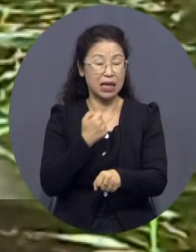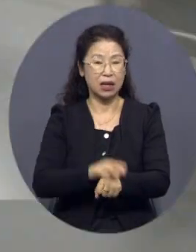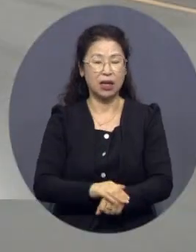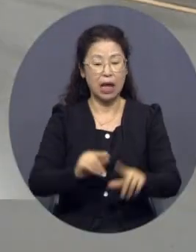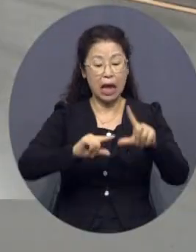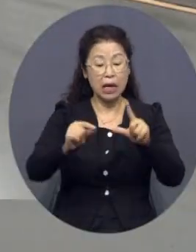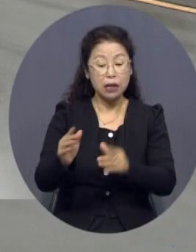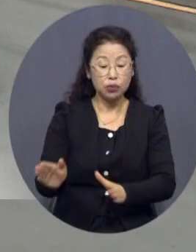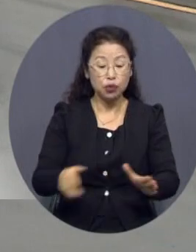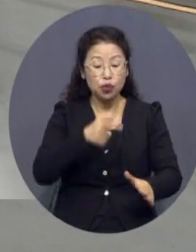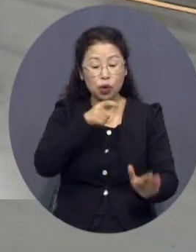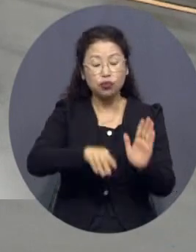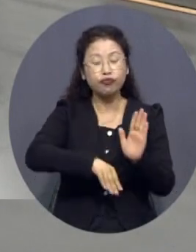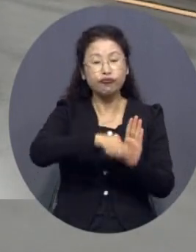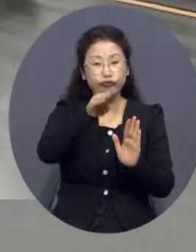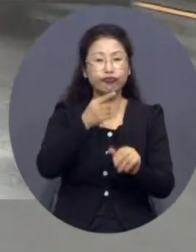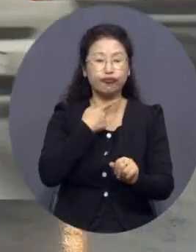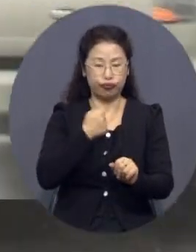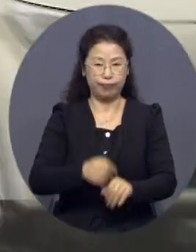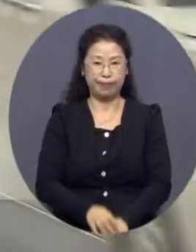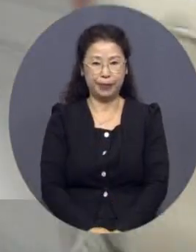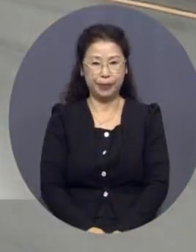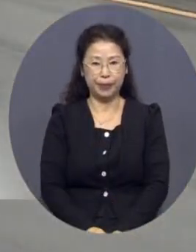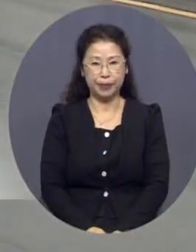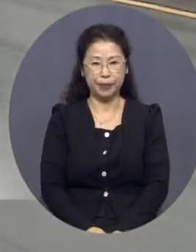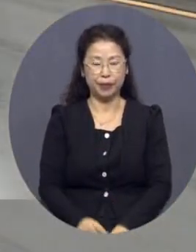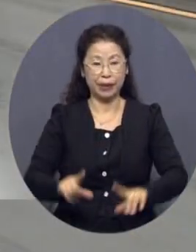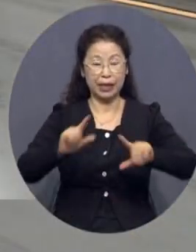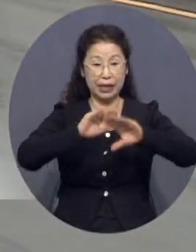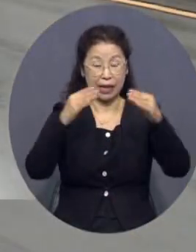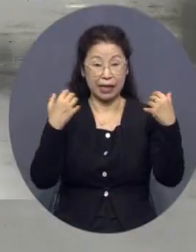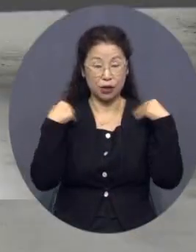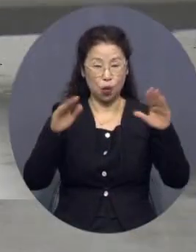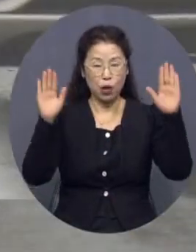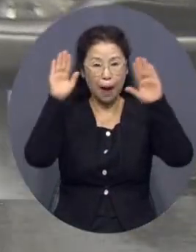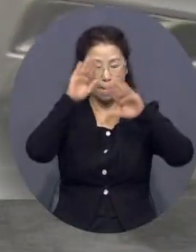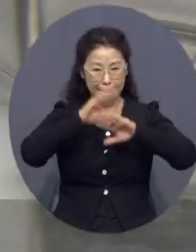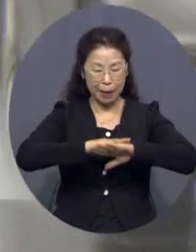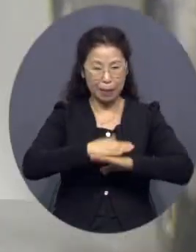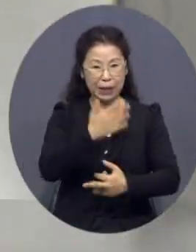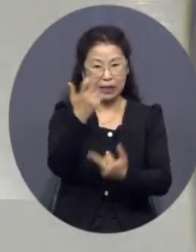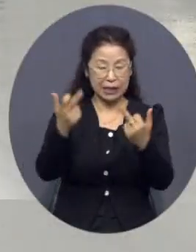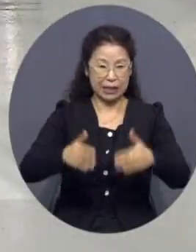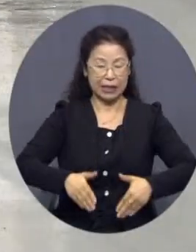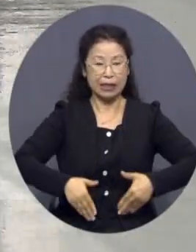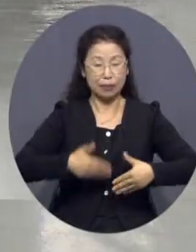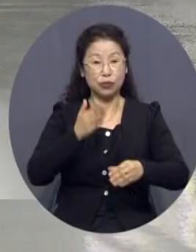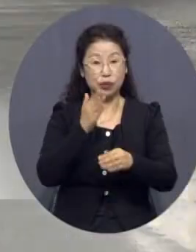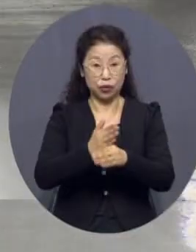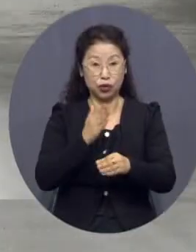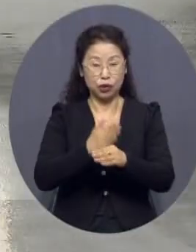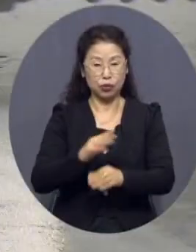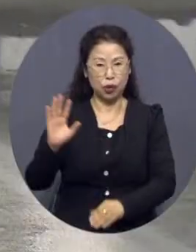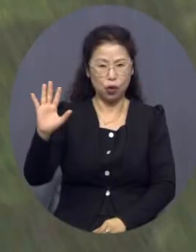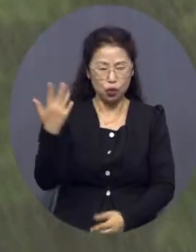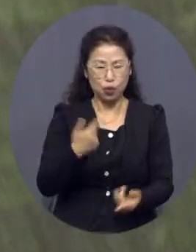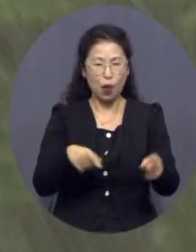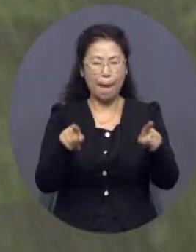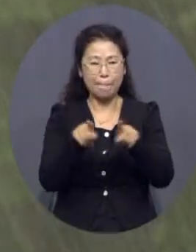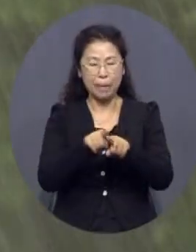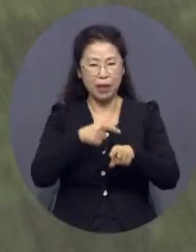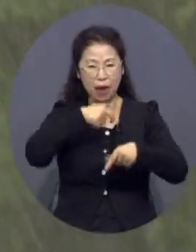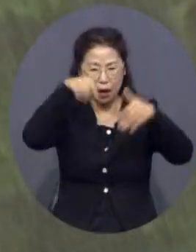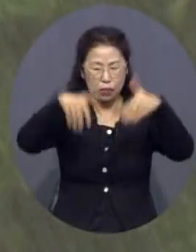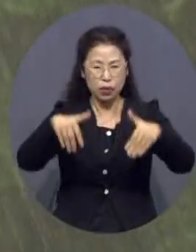일부 도로가 물에 잠기기도 했습니다. 기상청은 오늘 밤까지 산지와 남부를 중심으로 돌풍을 동반한